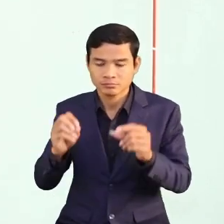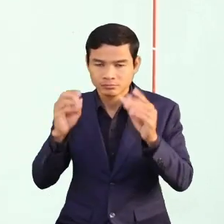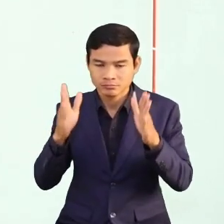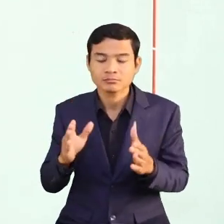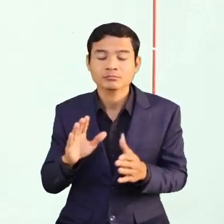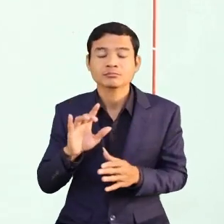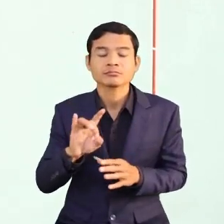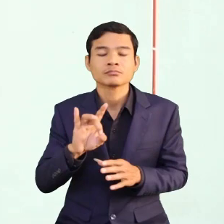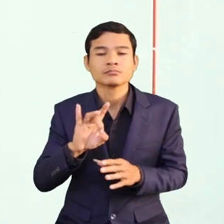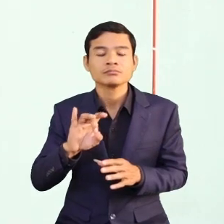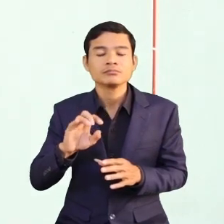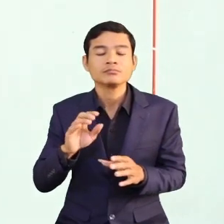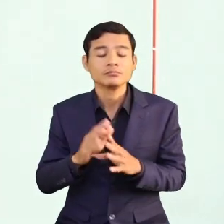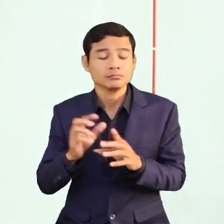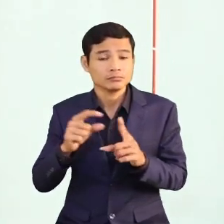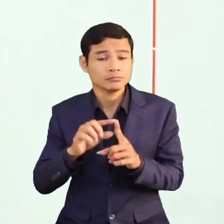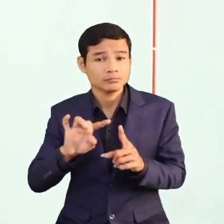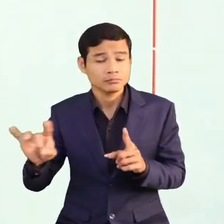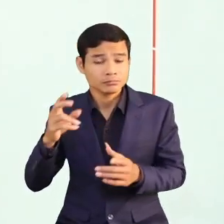เจ็บเชียงเอาไว้